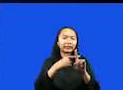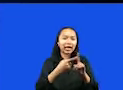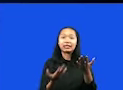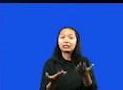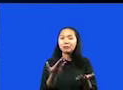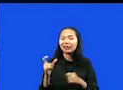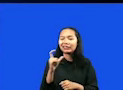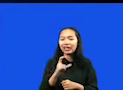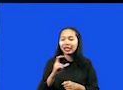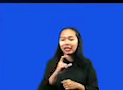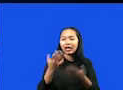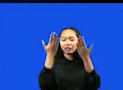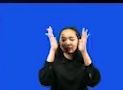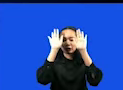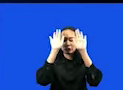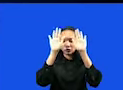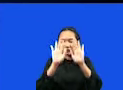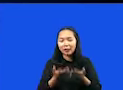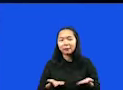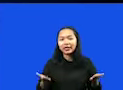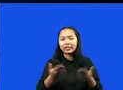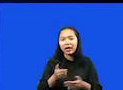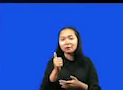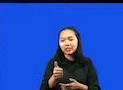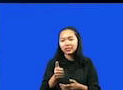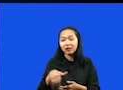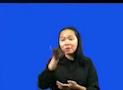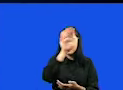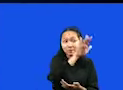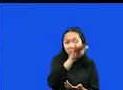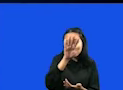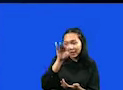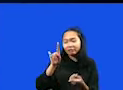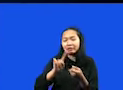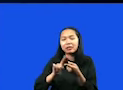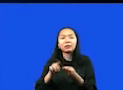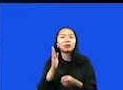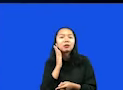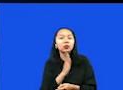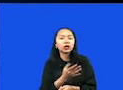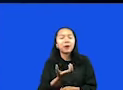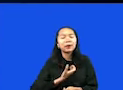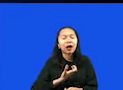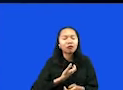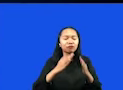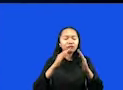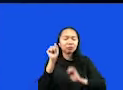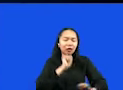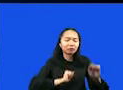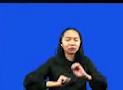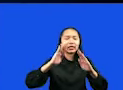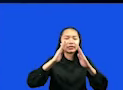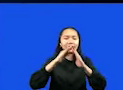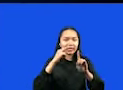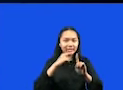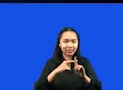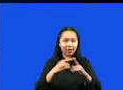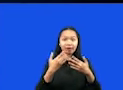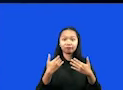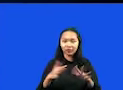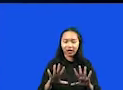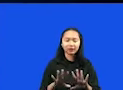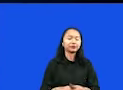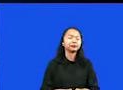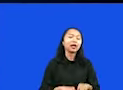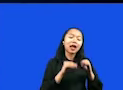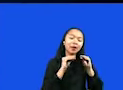lagi dari perkembangan internet ini oke oke lalu mengedukasi kaum muda yang